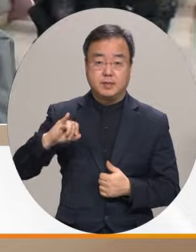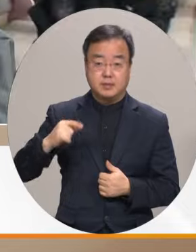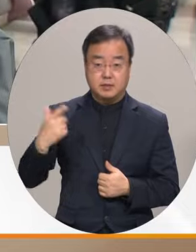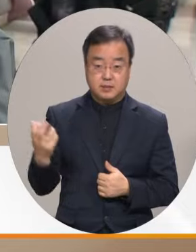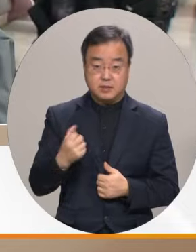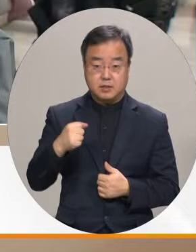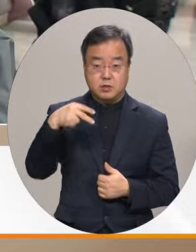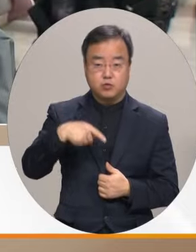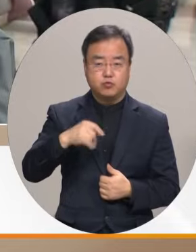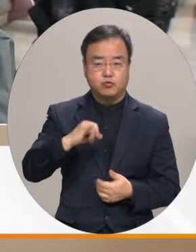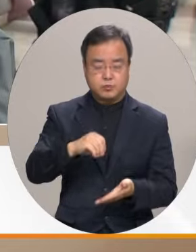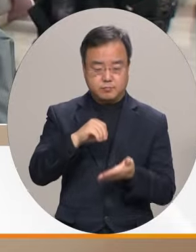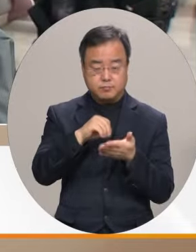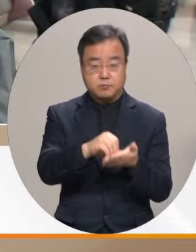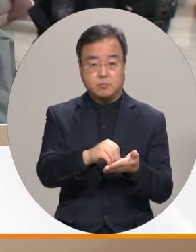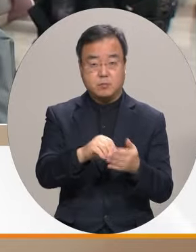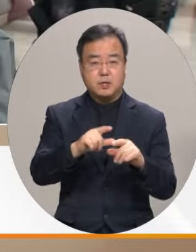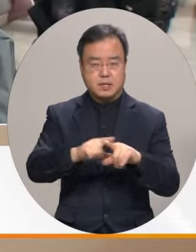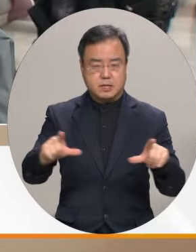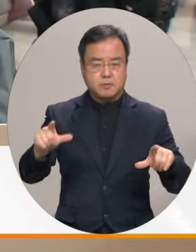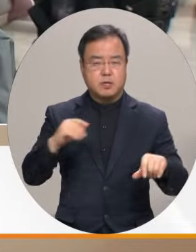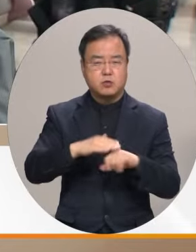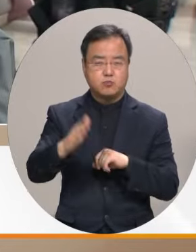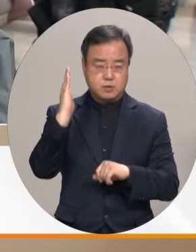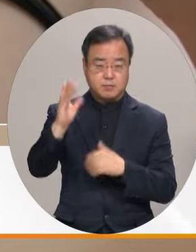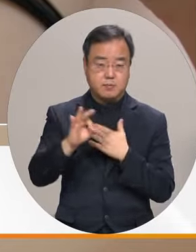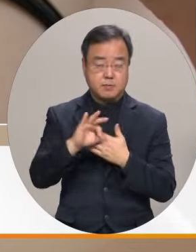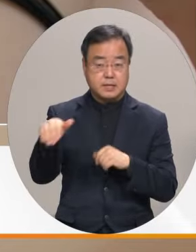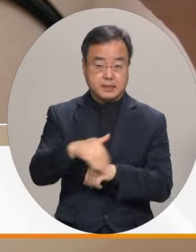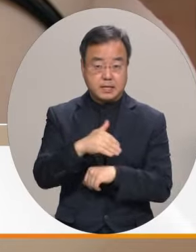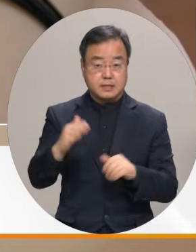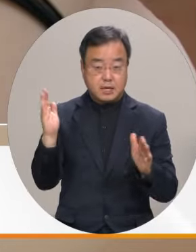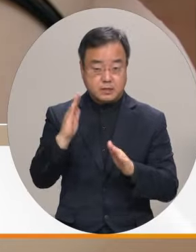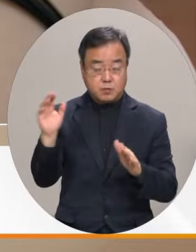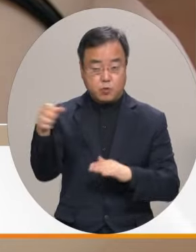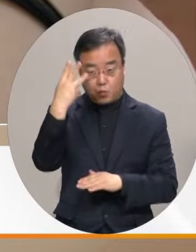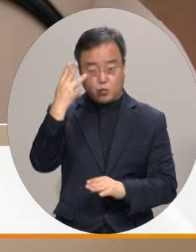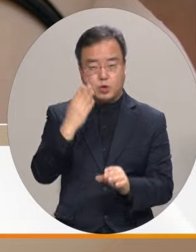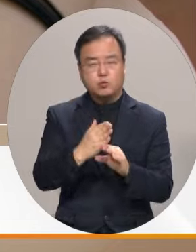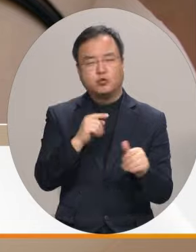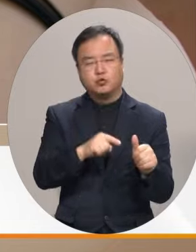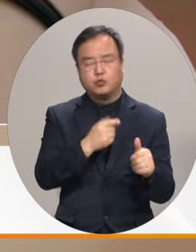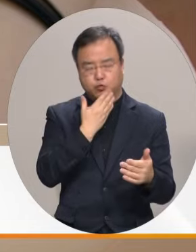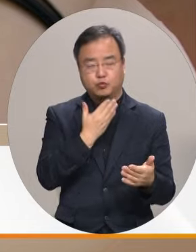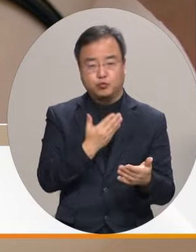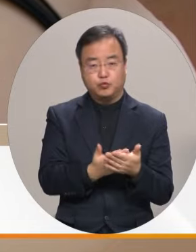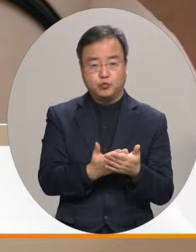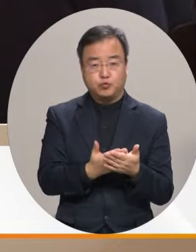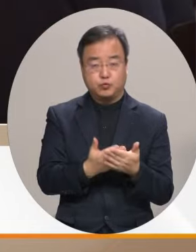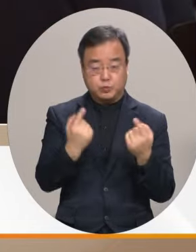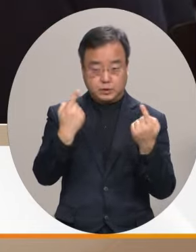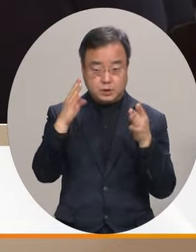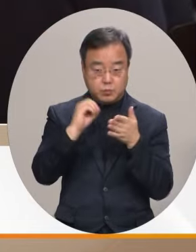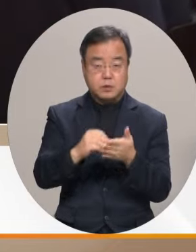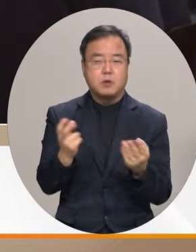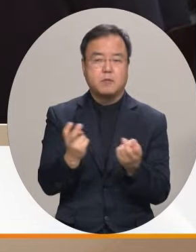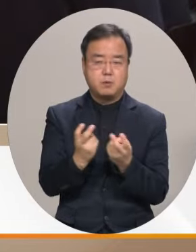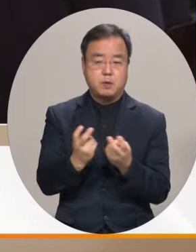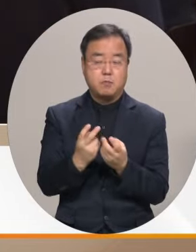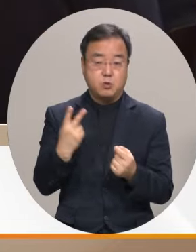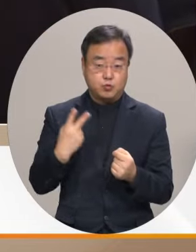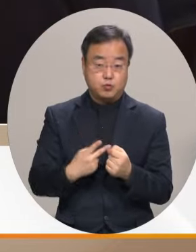전형이 일반적으로 이야기를 하면 제 학생들한테 가장 중요한 전형이기 때문이다라고 말씀을 드릴 수 있고요 두 번째로 생각해 볼